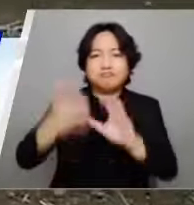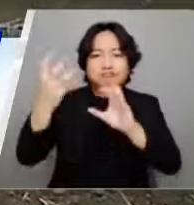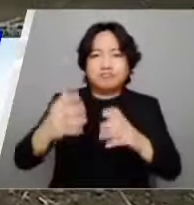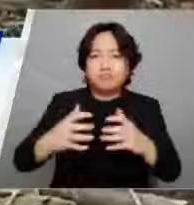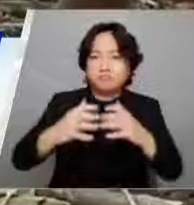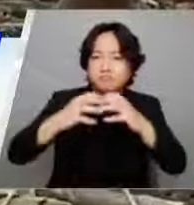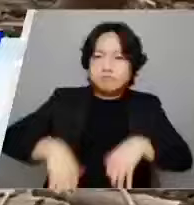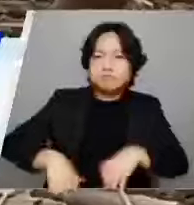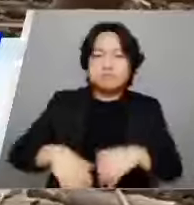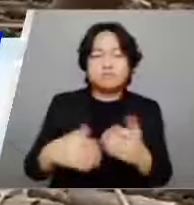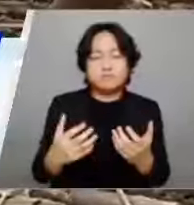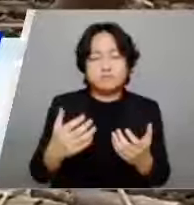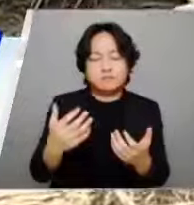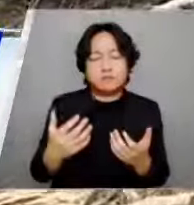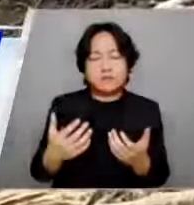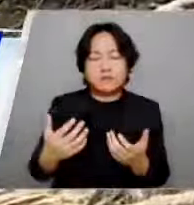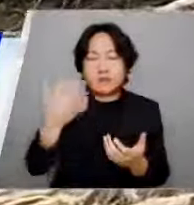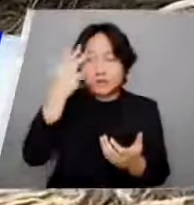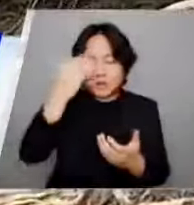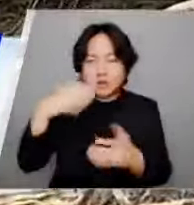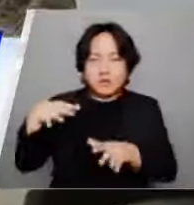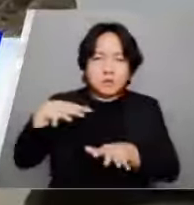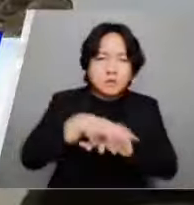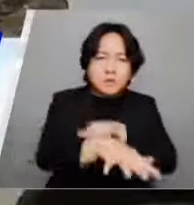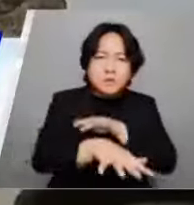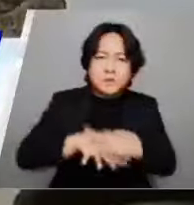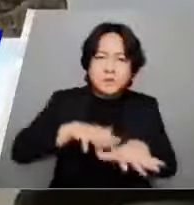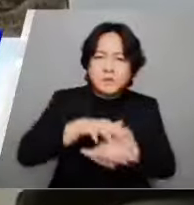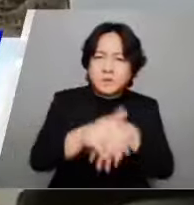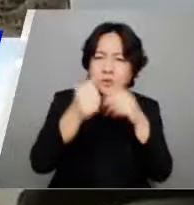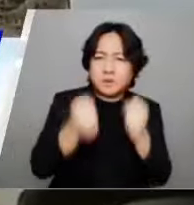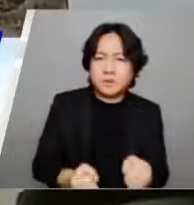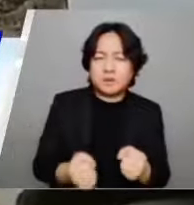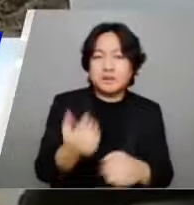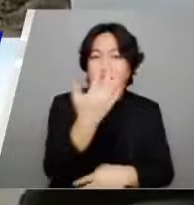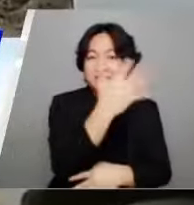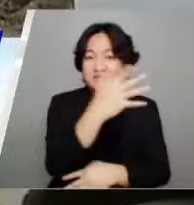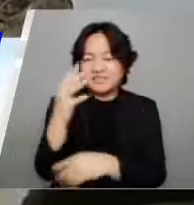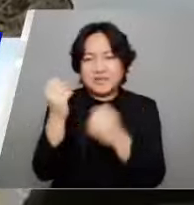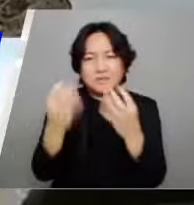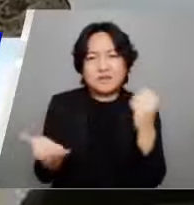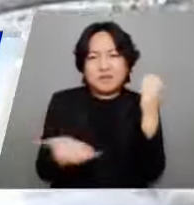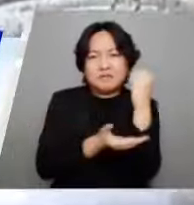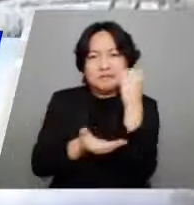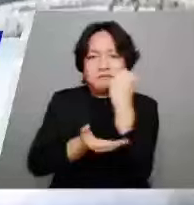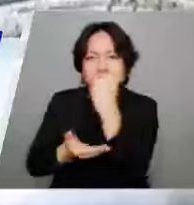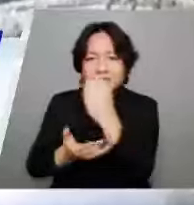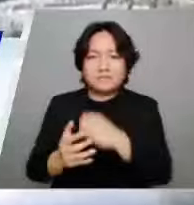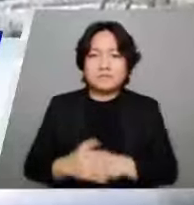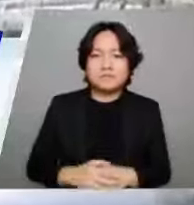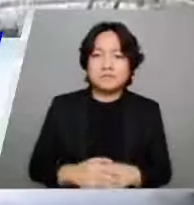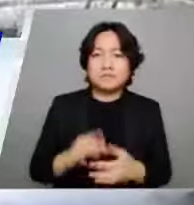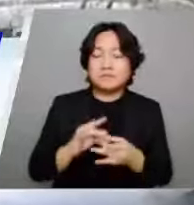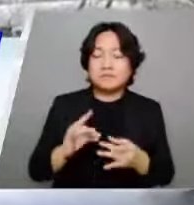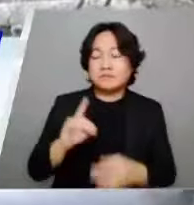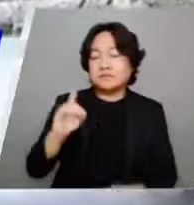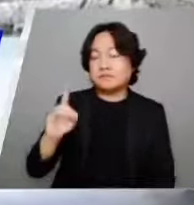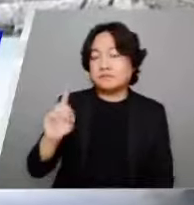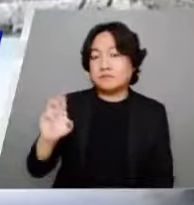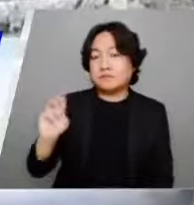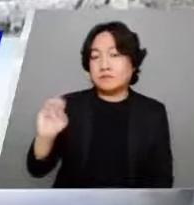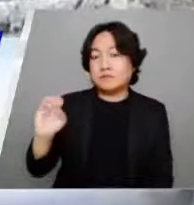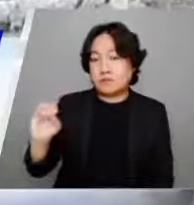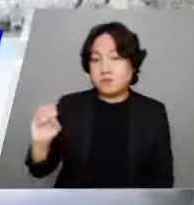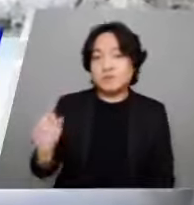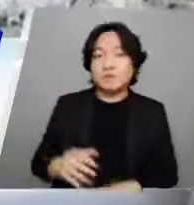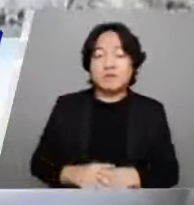dalang putik at putol ng mga puno mula sa bundok. Sa pinakahuling report ng Batangas PDRRMO, 21 kalsada pa rin ang